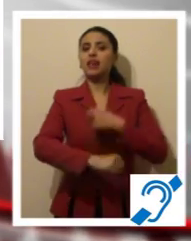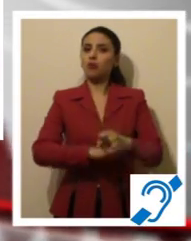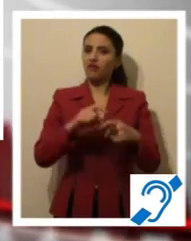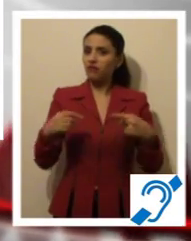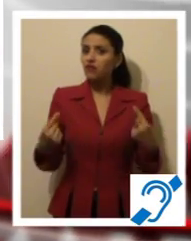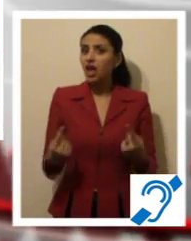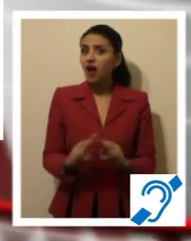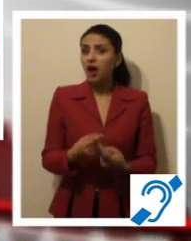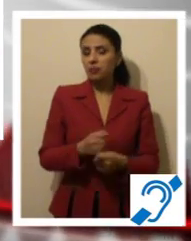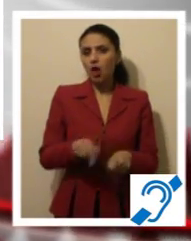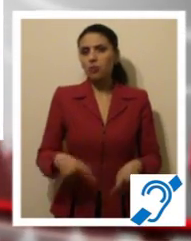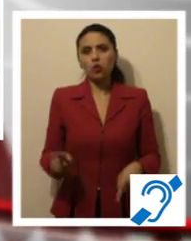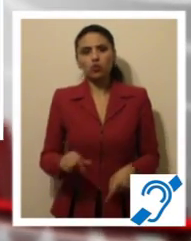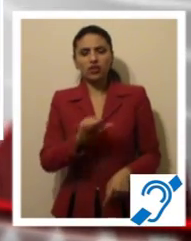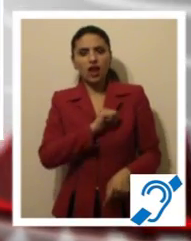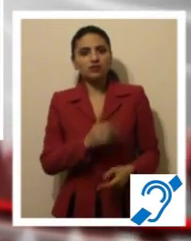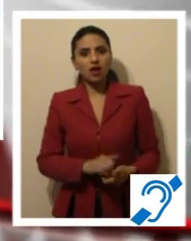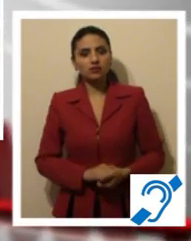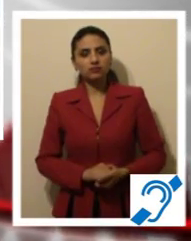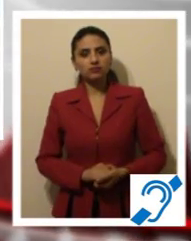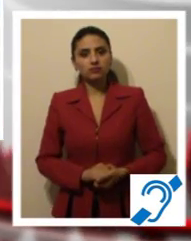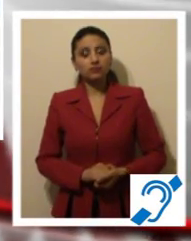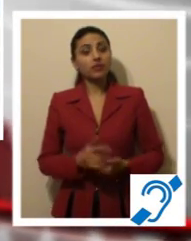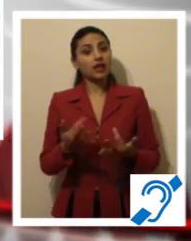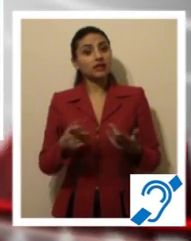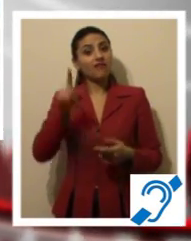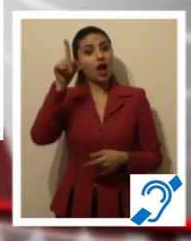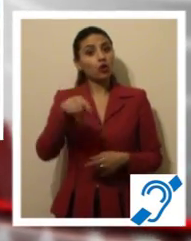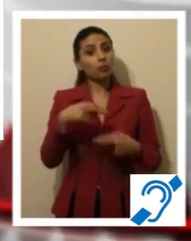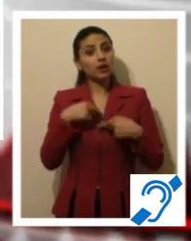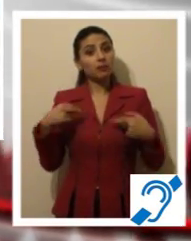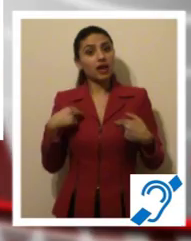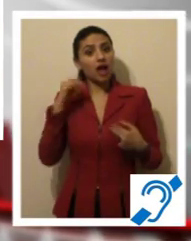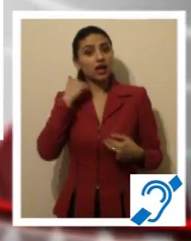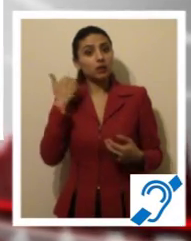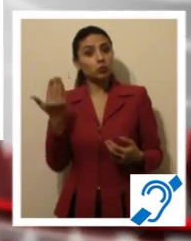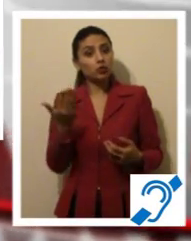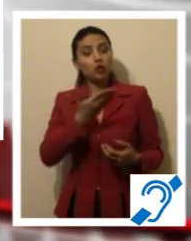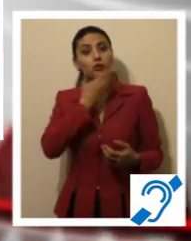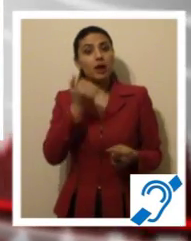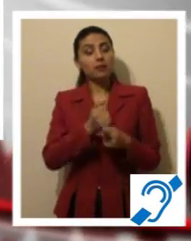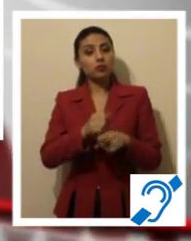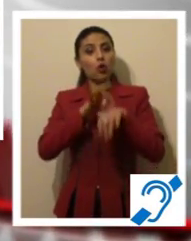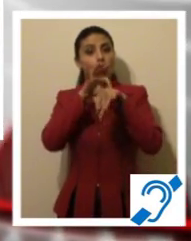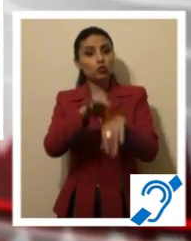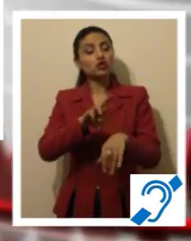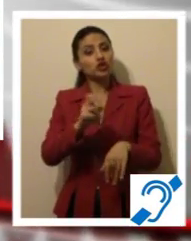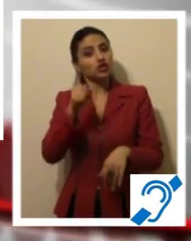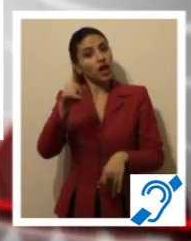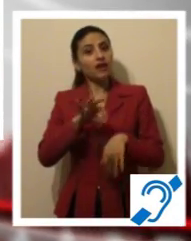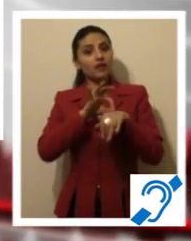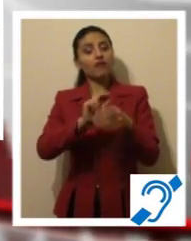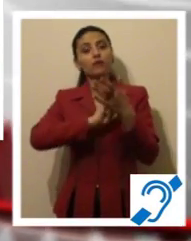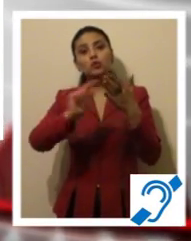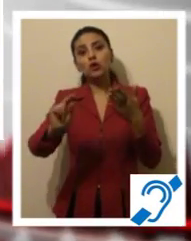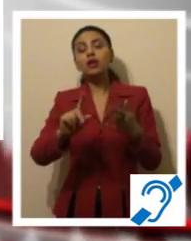care în prezent nu le achită. De câteva luni, în primăria municipiului Câmpul Lung, nu numai la nivel de conducere, dar și la nivel de